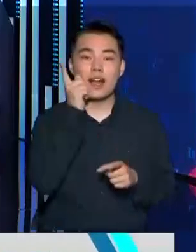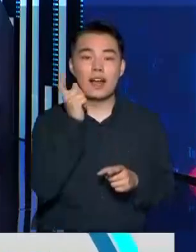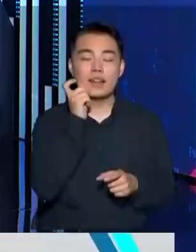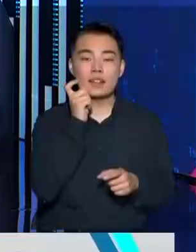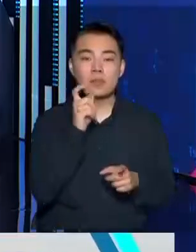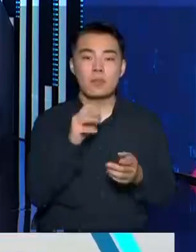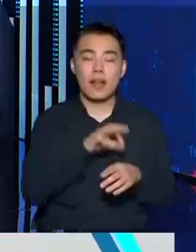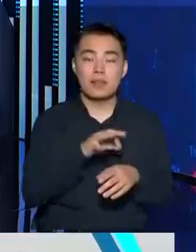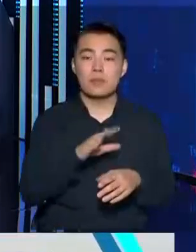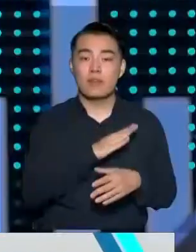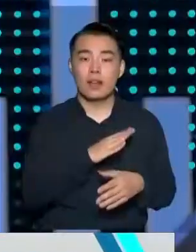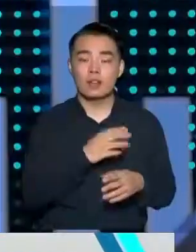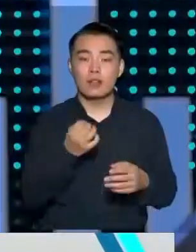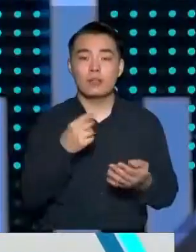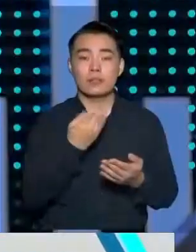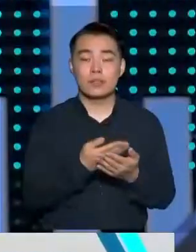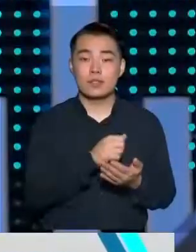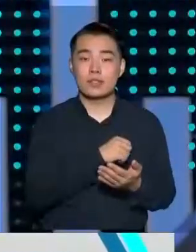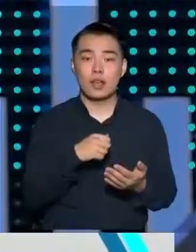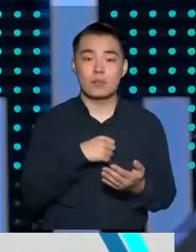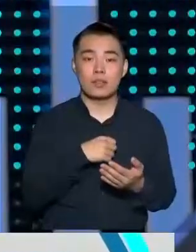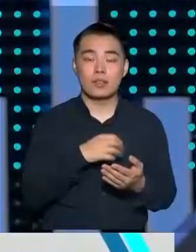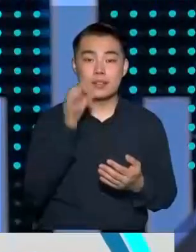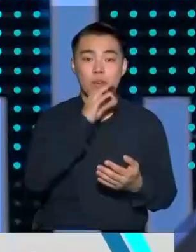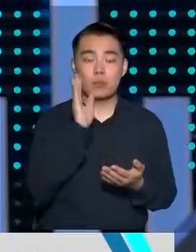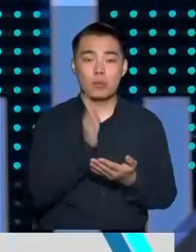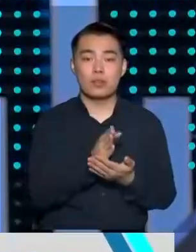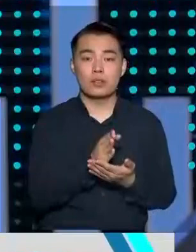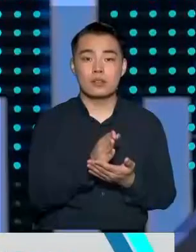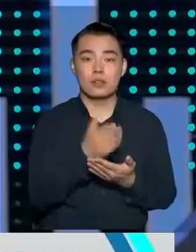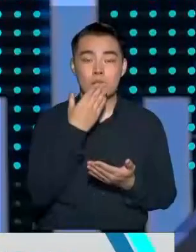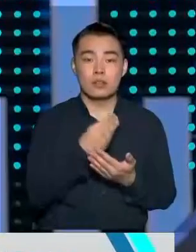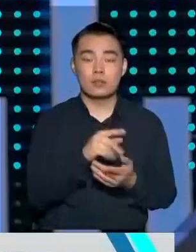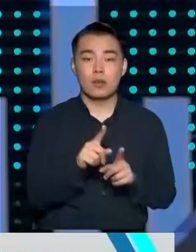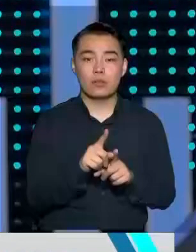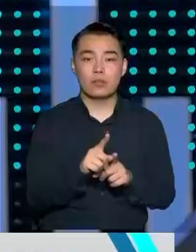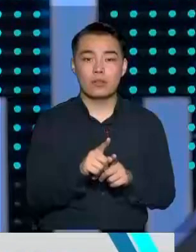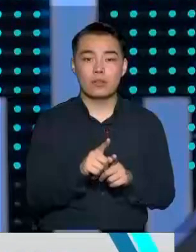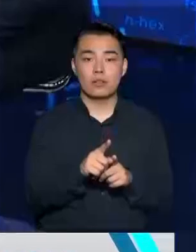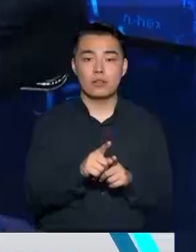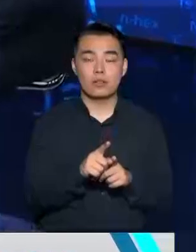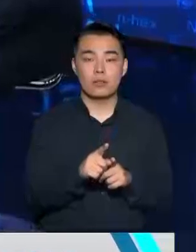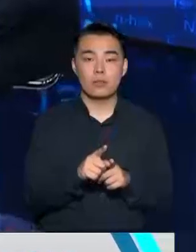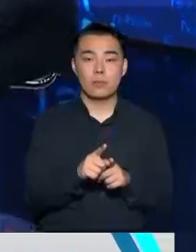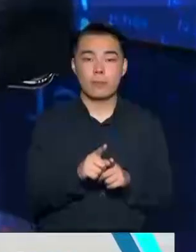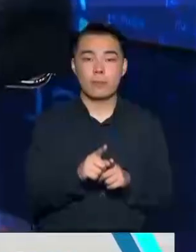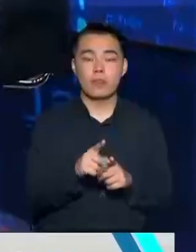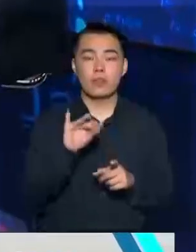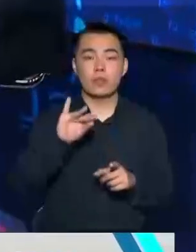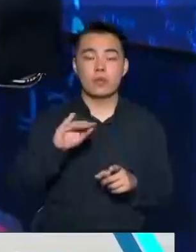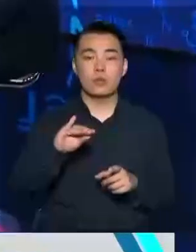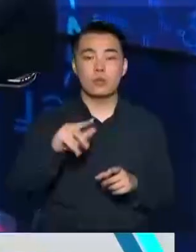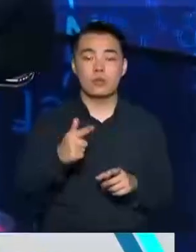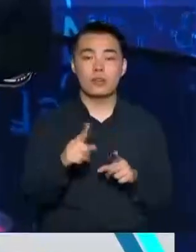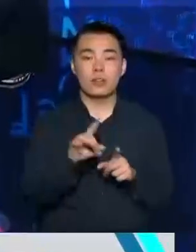диабета. И предварительно данные лекарственные средства будут базироваться в южных